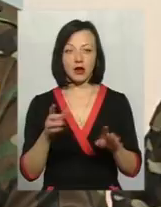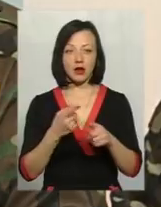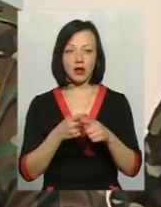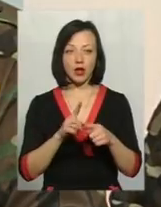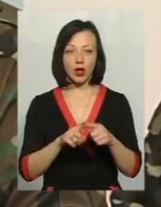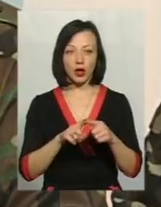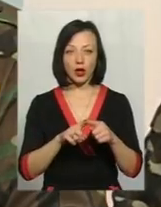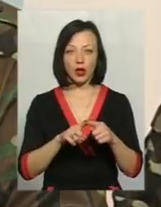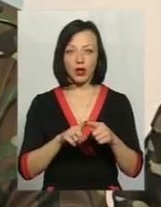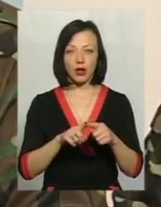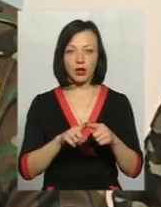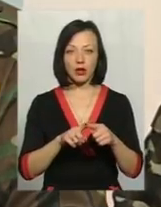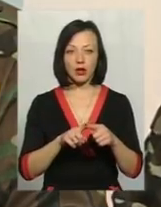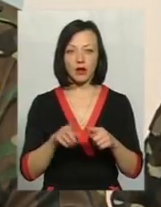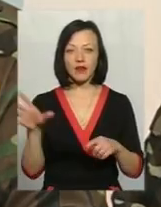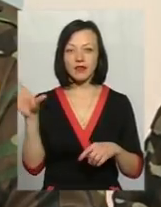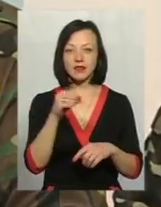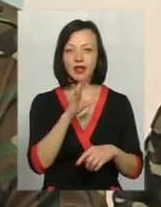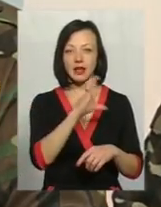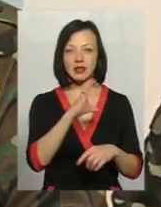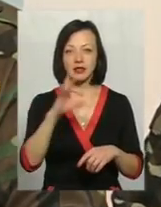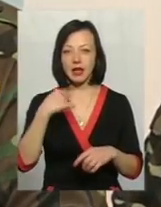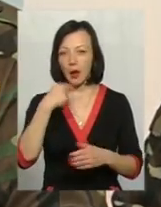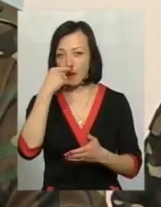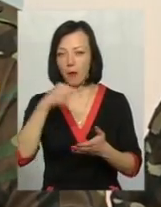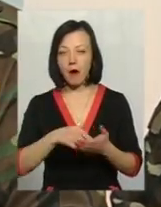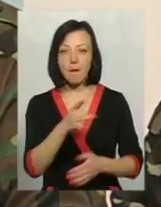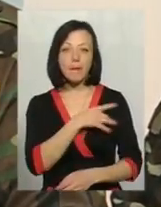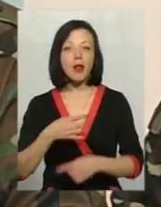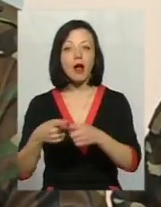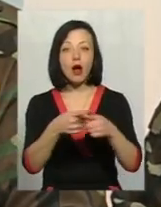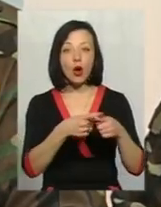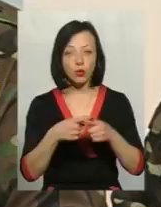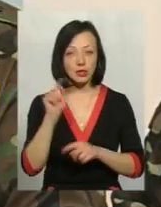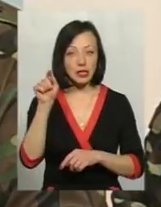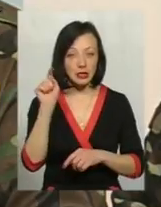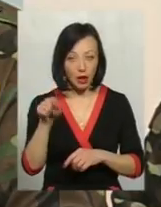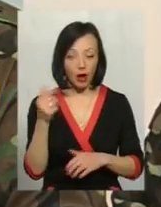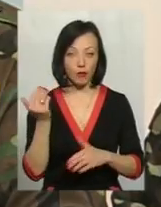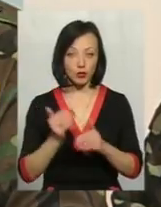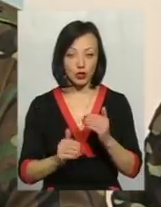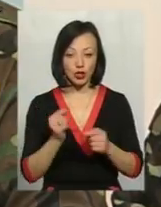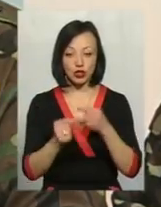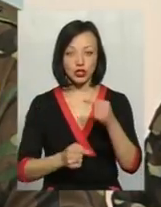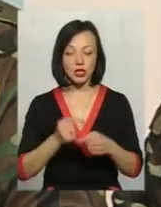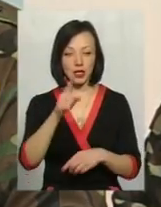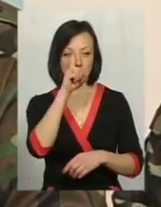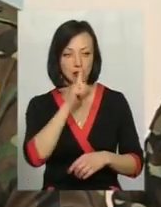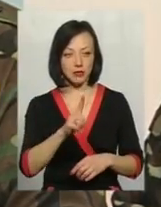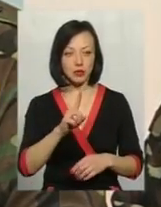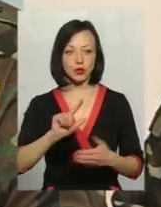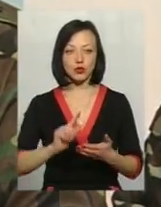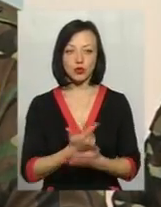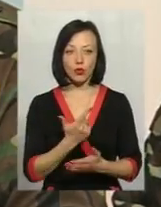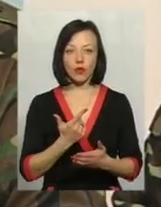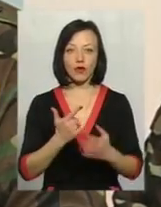округ розтягнули по всенькому Совєтському Союзу, я попав в Білорусію служити. І там вже через місяць опять